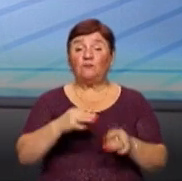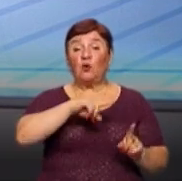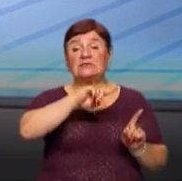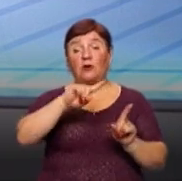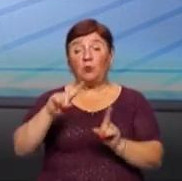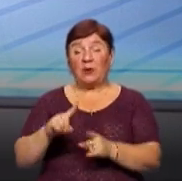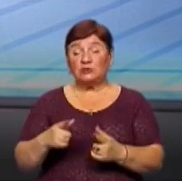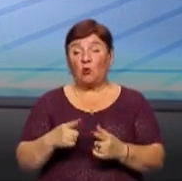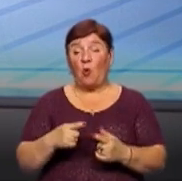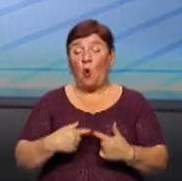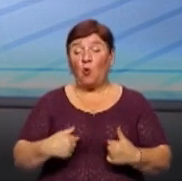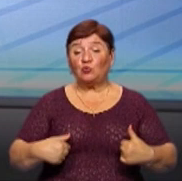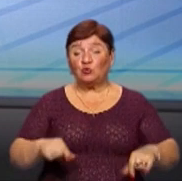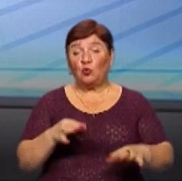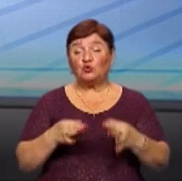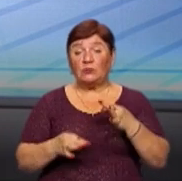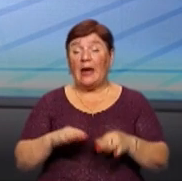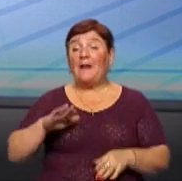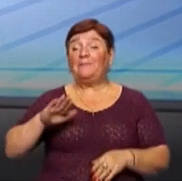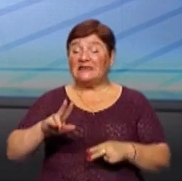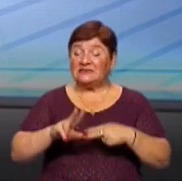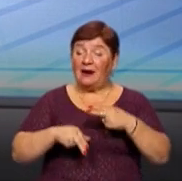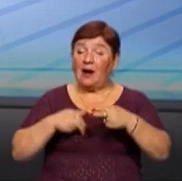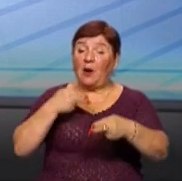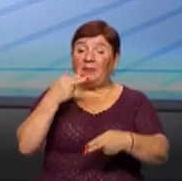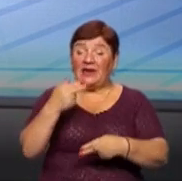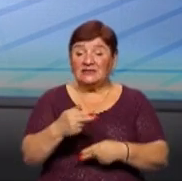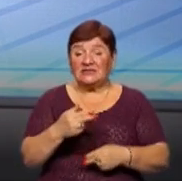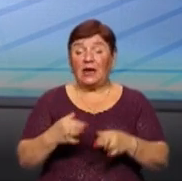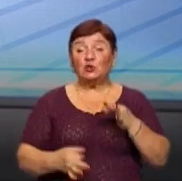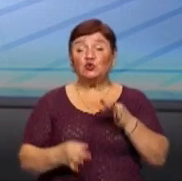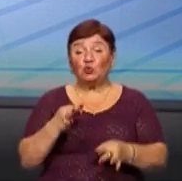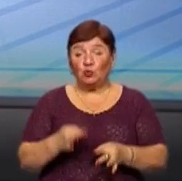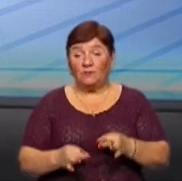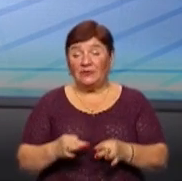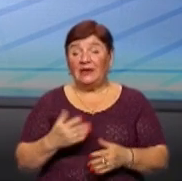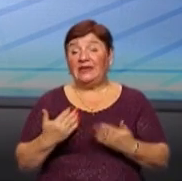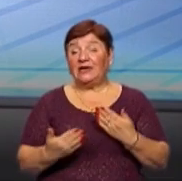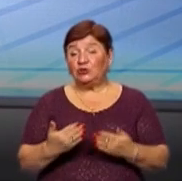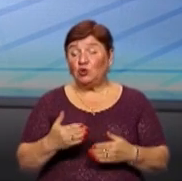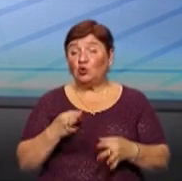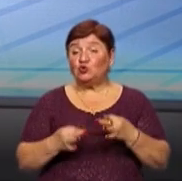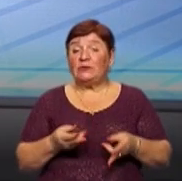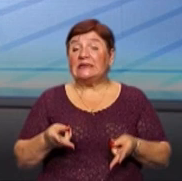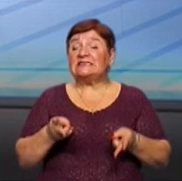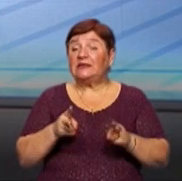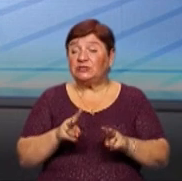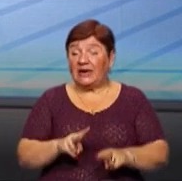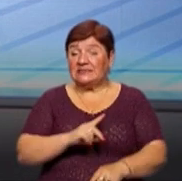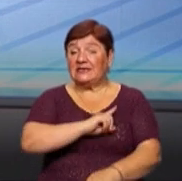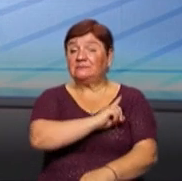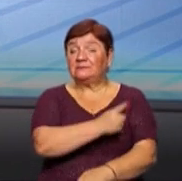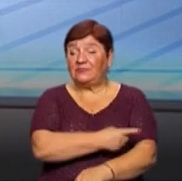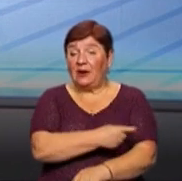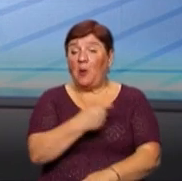Закарпатського окружного суду. Після апеляції ми апелюємо обов'язково ті рішення суду. Після апеляції, якщо апеляційний суд залишає в силі